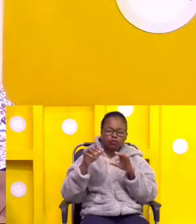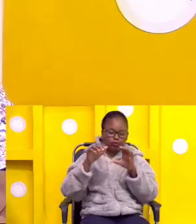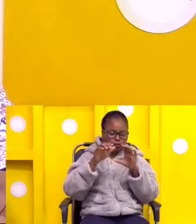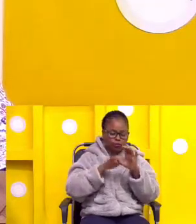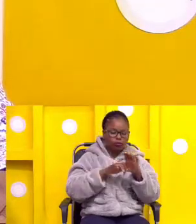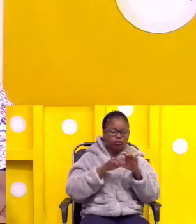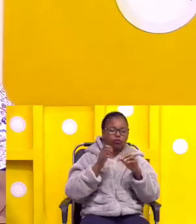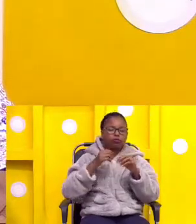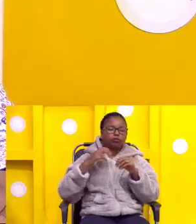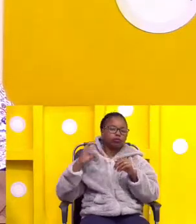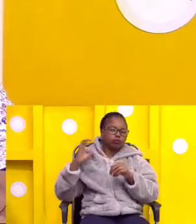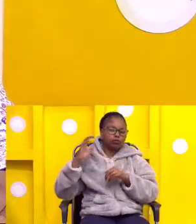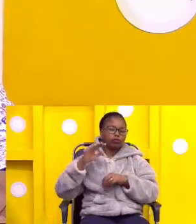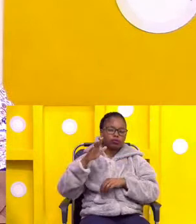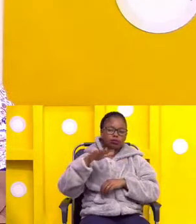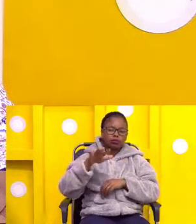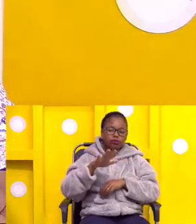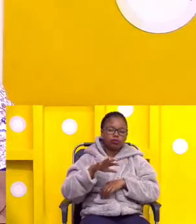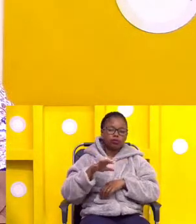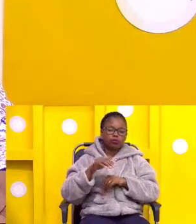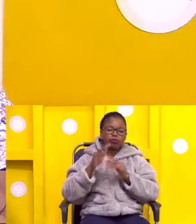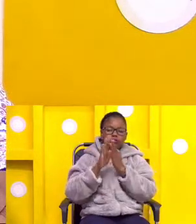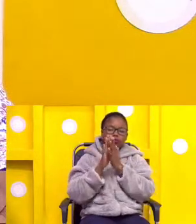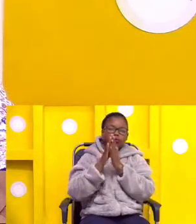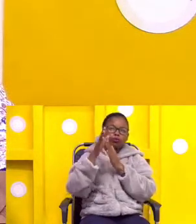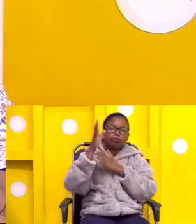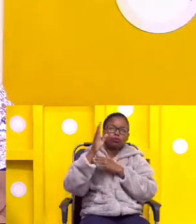guku. Bwana asifiwe sana.